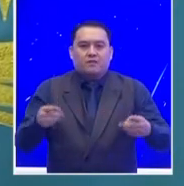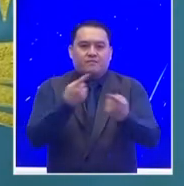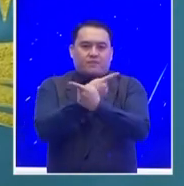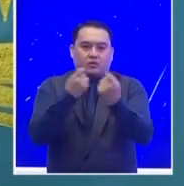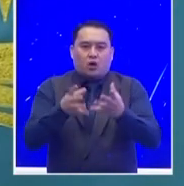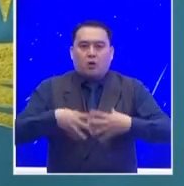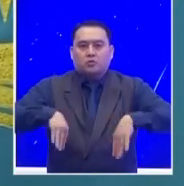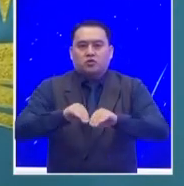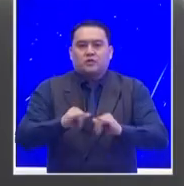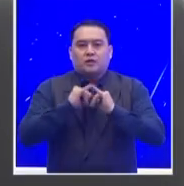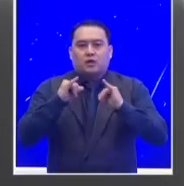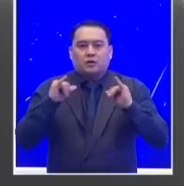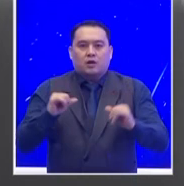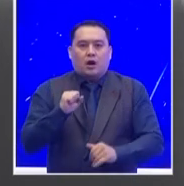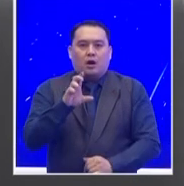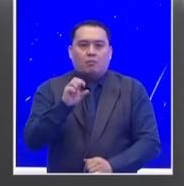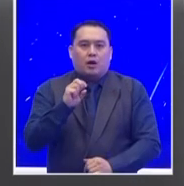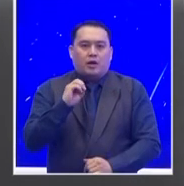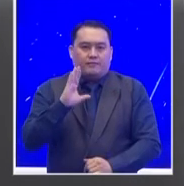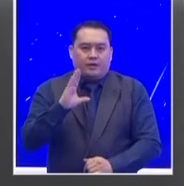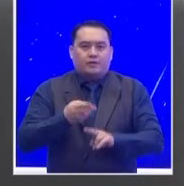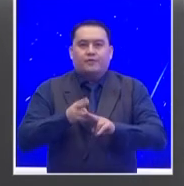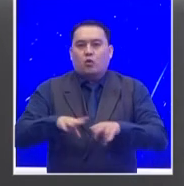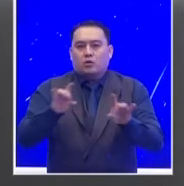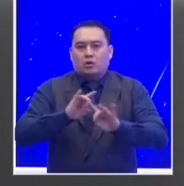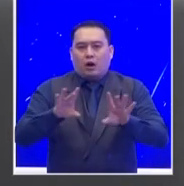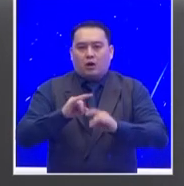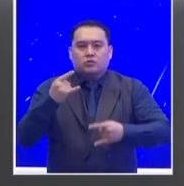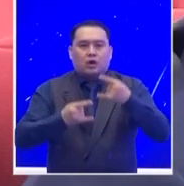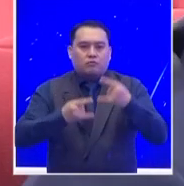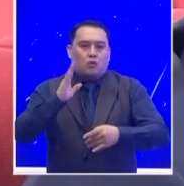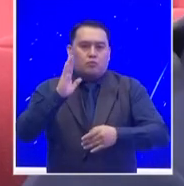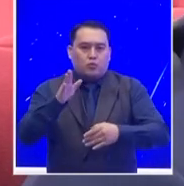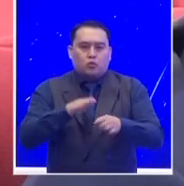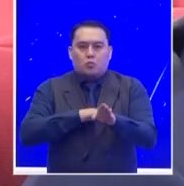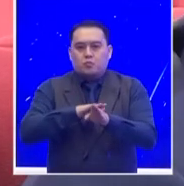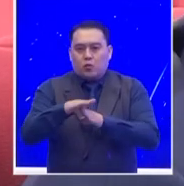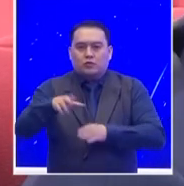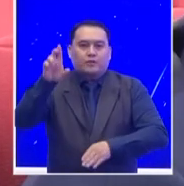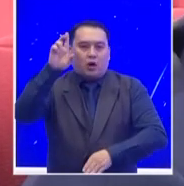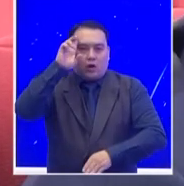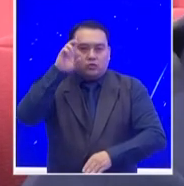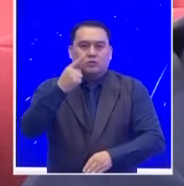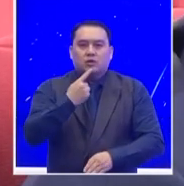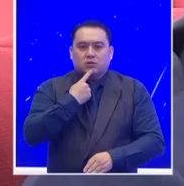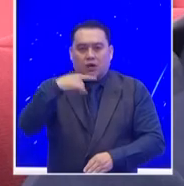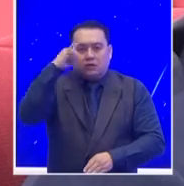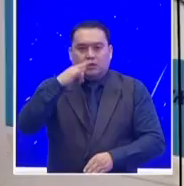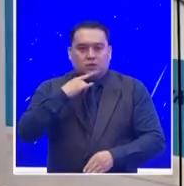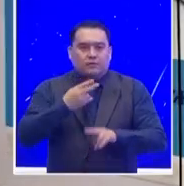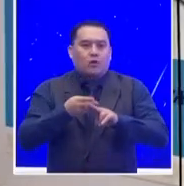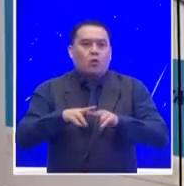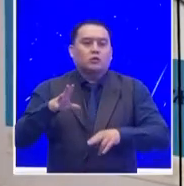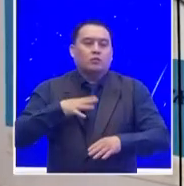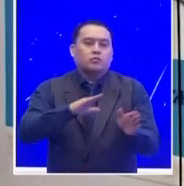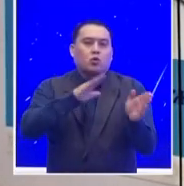и общественного развития Даурен Абаев. Как рассказывает он, ТВ-каналы будут вещать полностью на государственном языке. Напомним, ранее